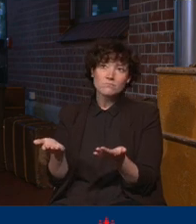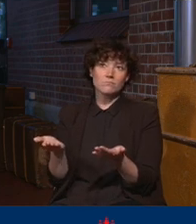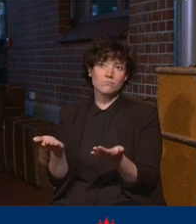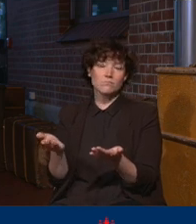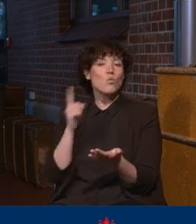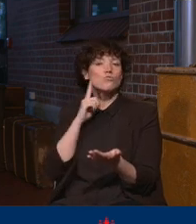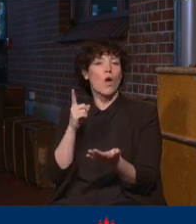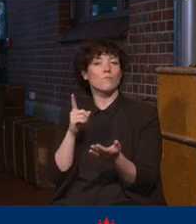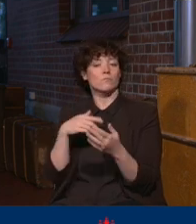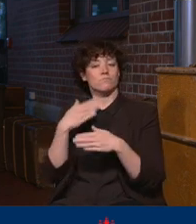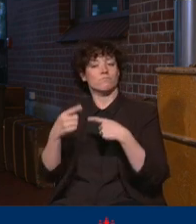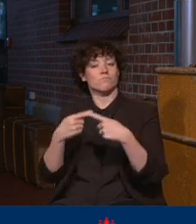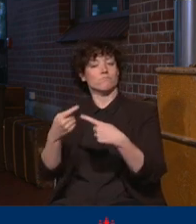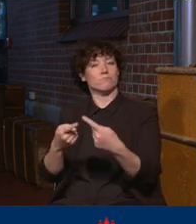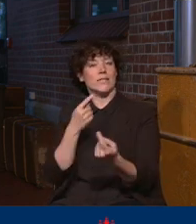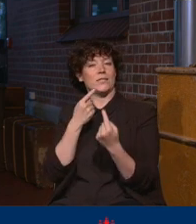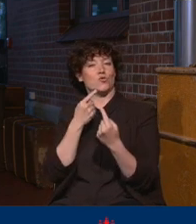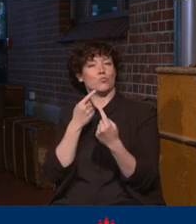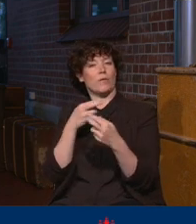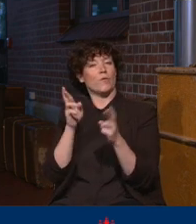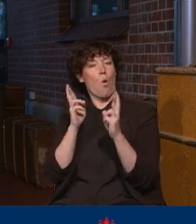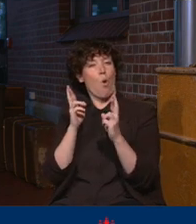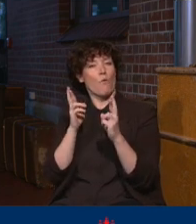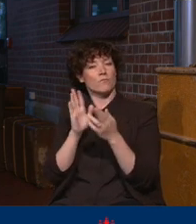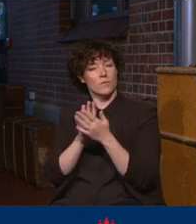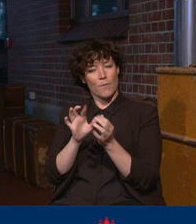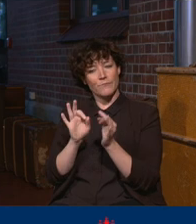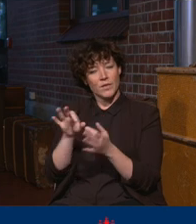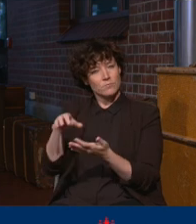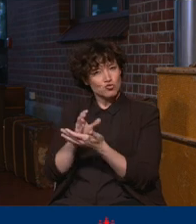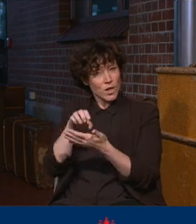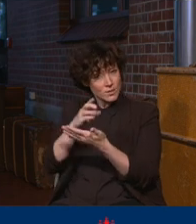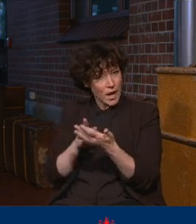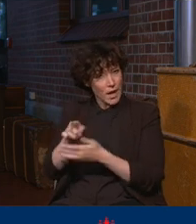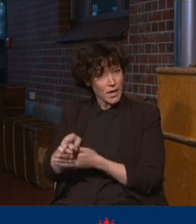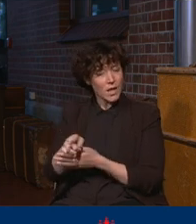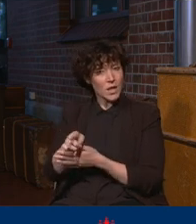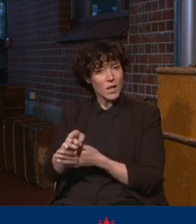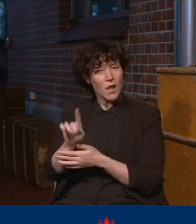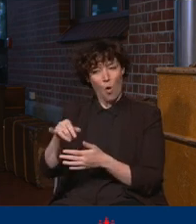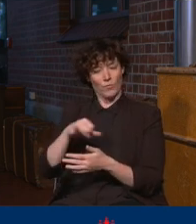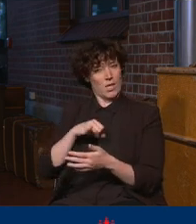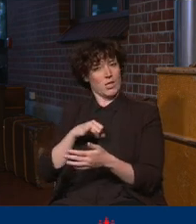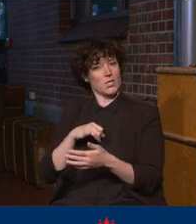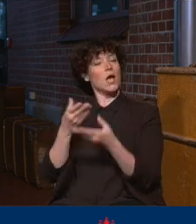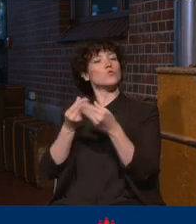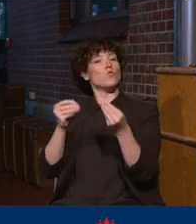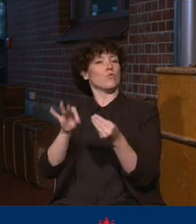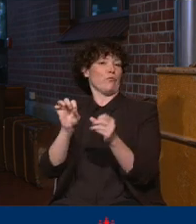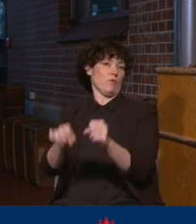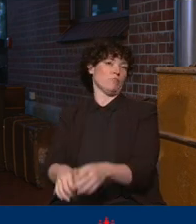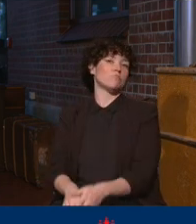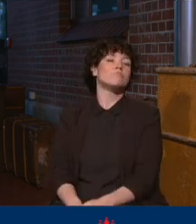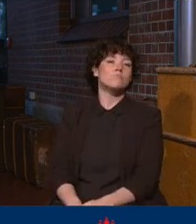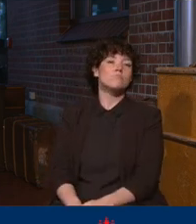ganz guten gesprächen und hoffen dass wir da an der stelle auch für den stadtteil eine interessante lösung finden also